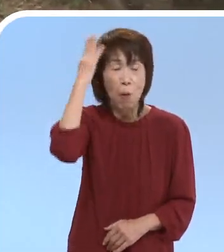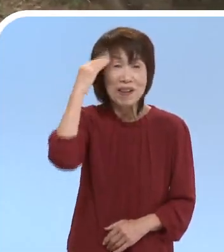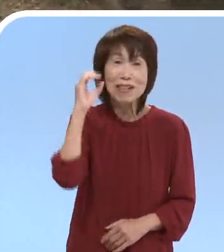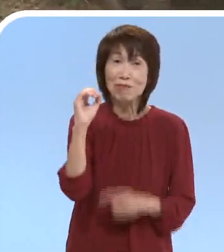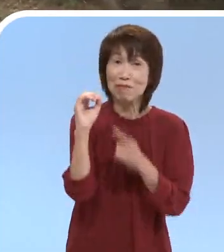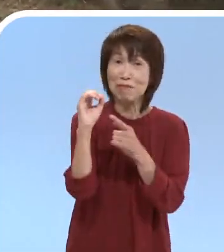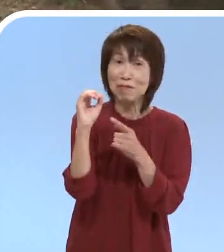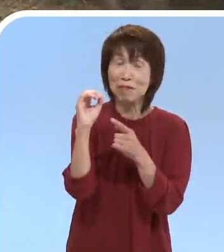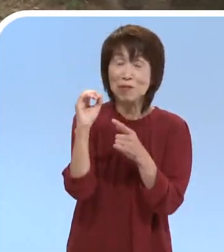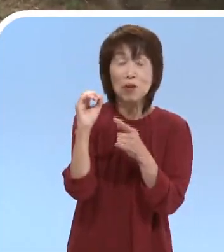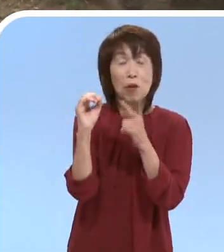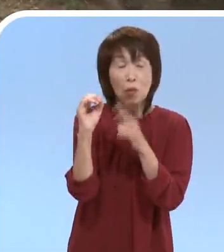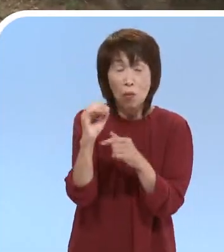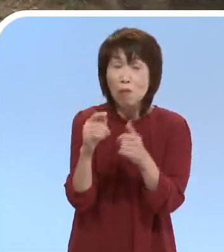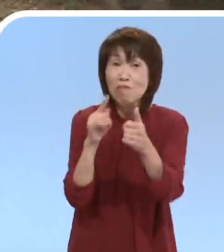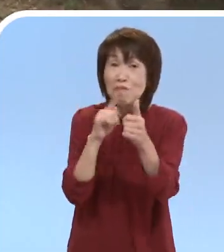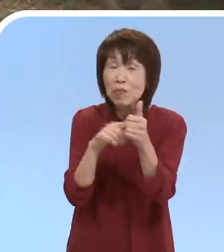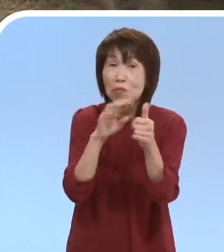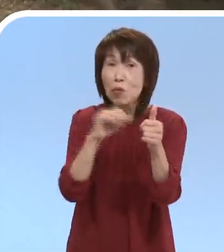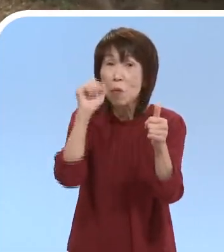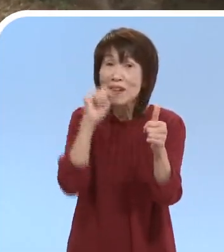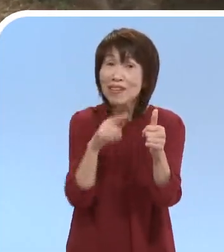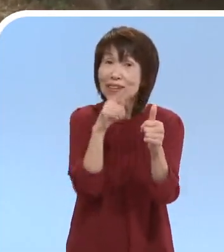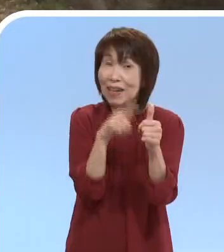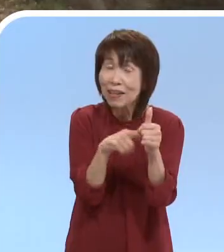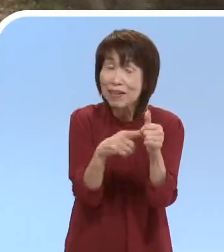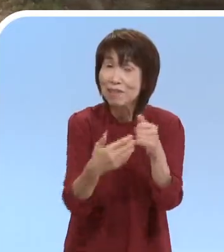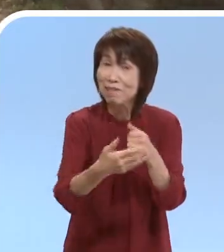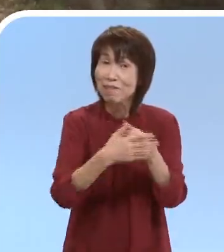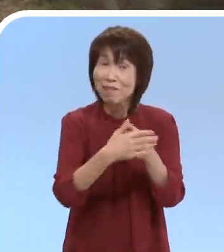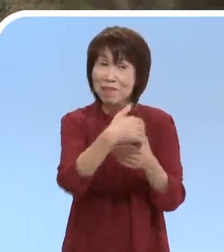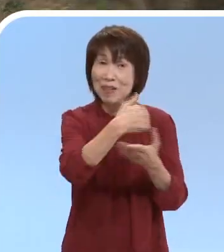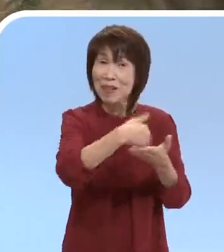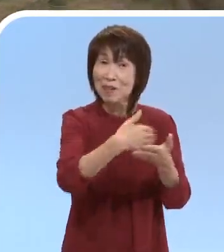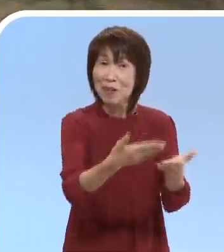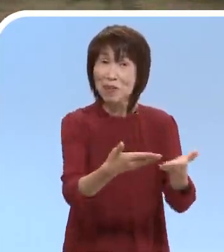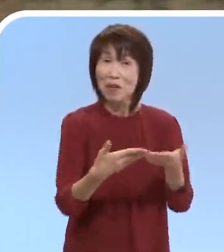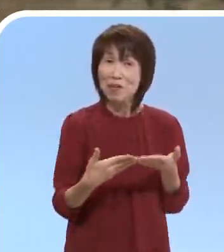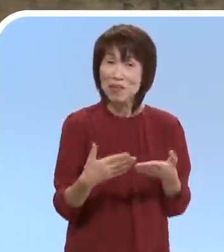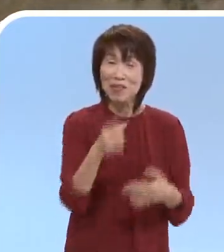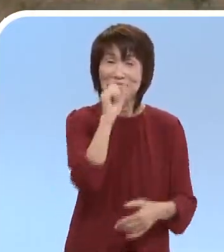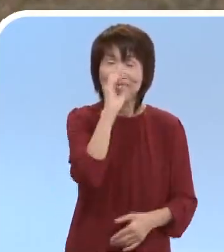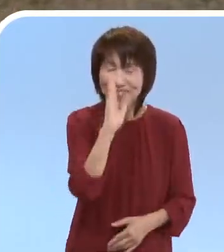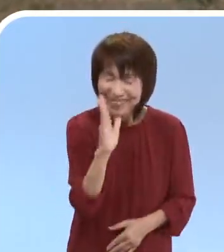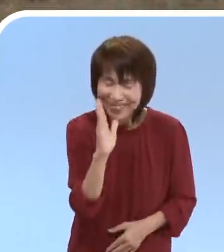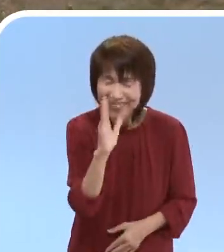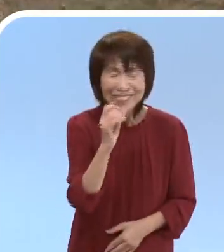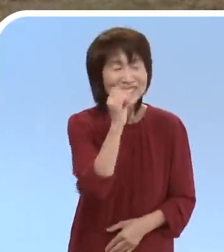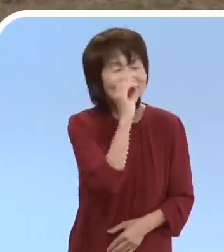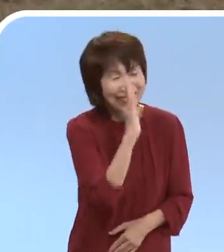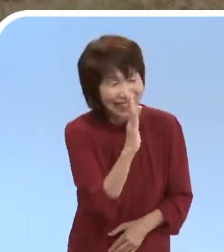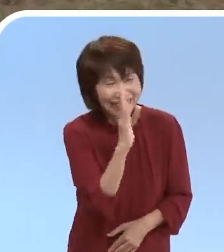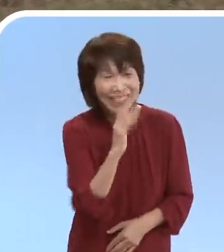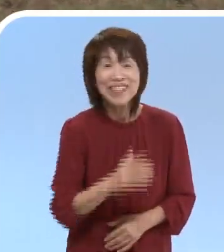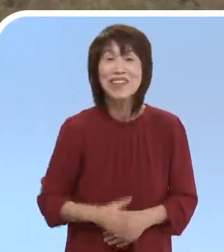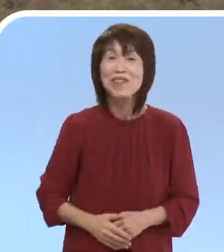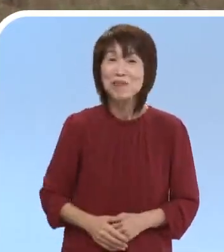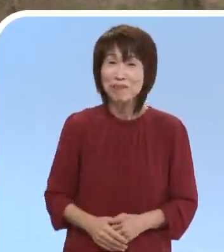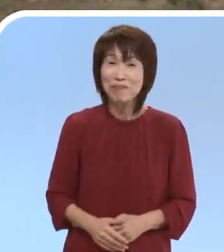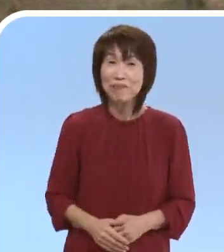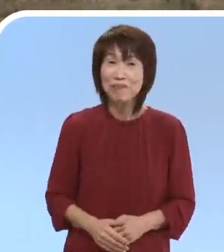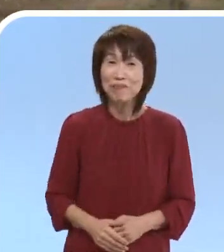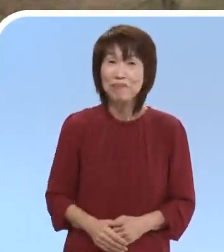で、オリーブのスペシャリスト土井さんにご案内いただきます。土井さん、よろしくお願いいたします。 こんにちは、よろしくお願い